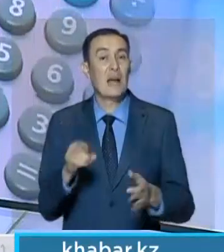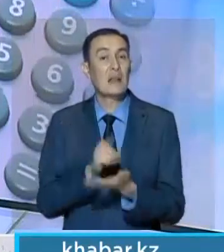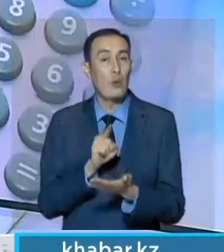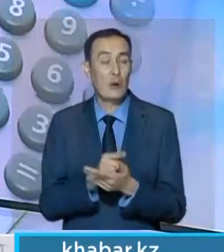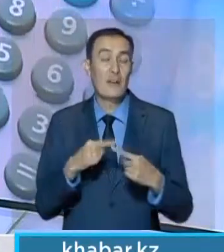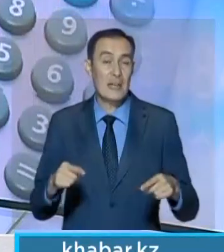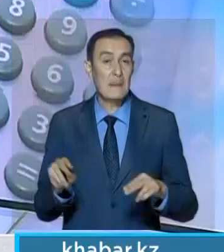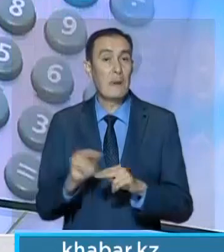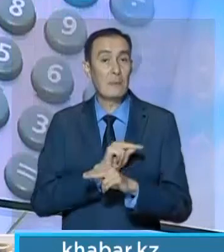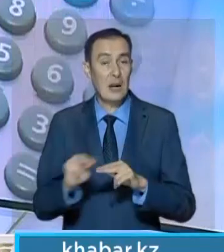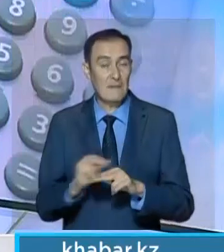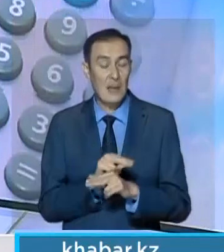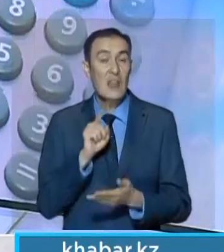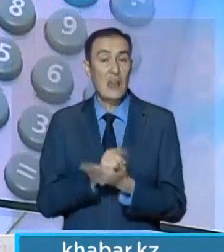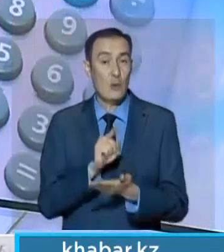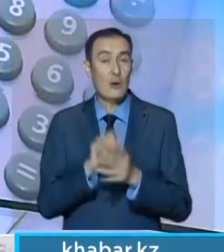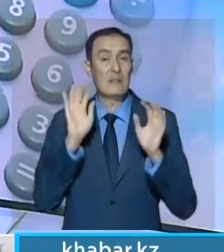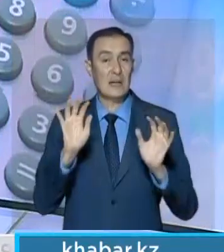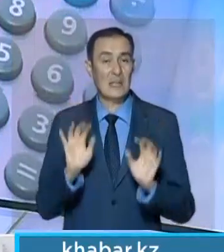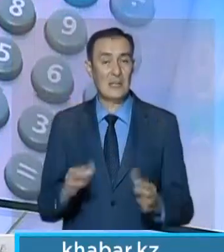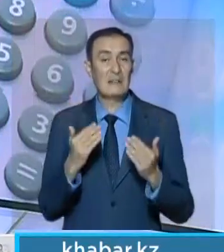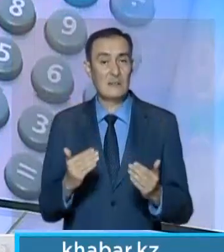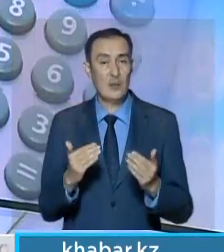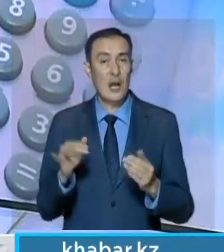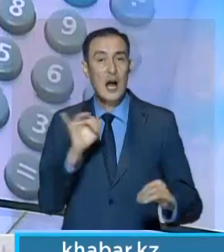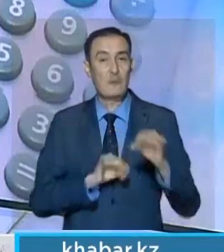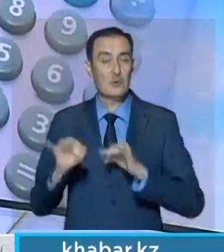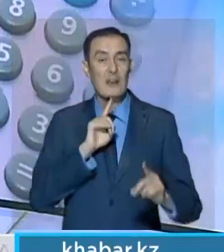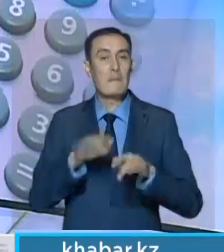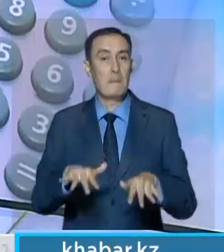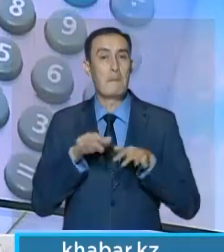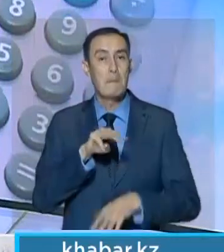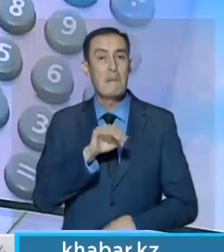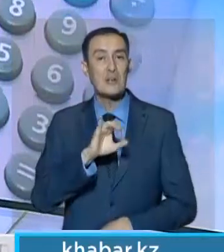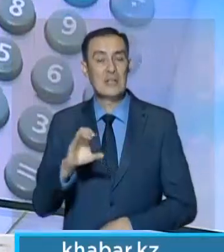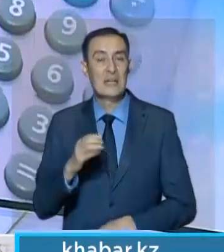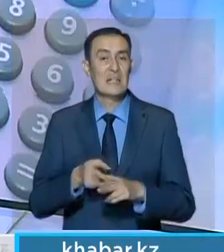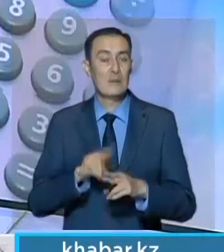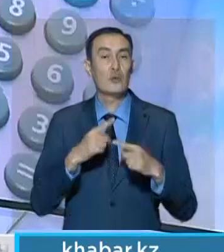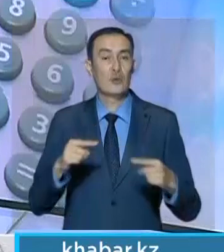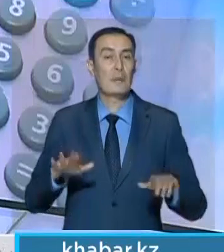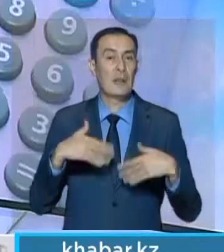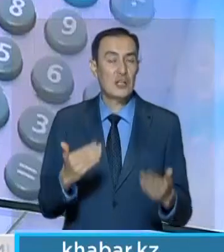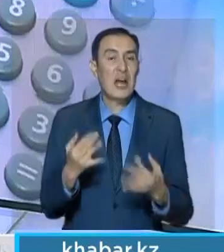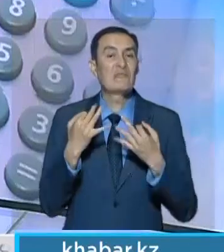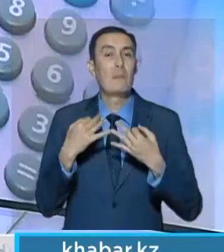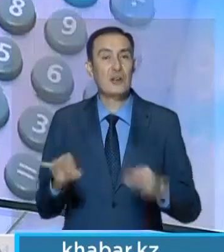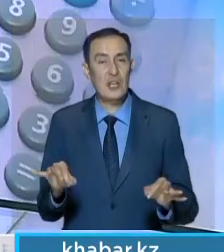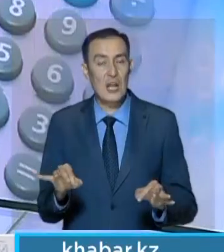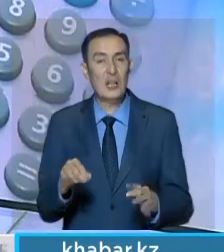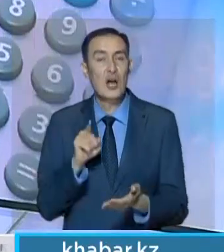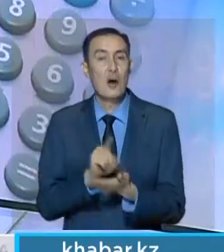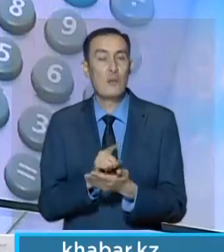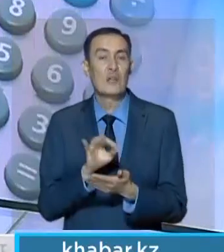Эти и другие поправки в налоговое законодательство сегодня рассмотрели в Мажилисе. Теперь прочих предложений – освобождение от